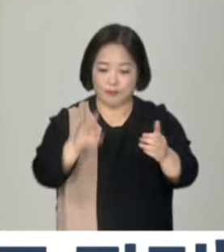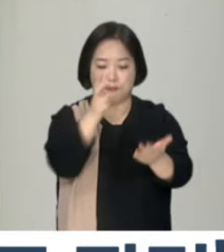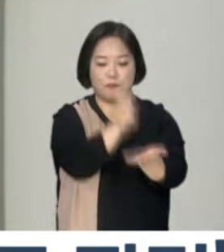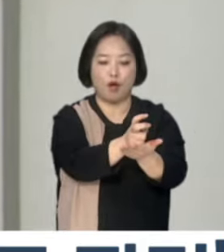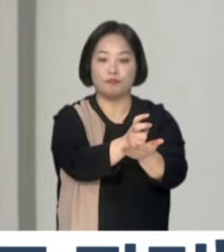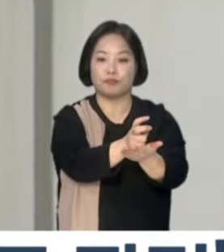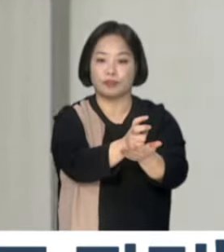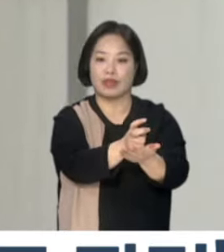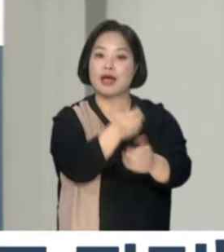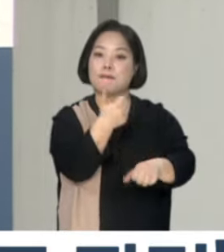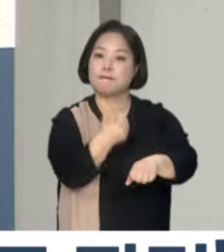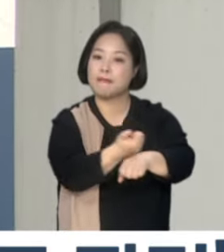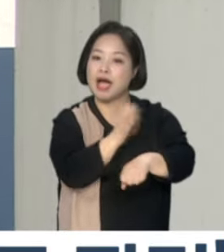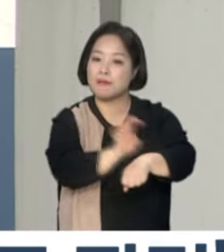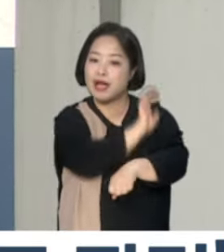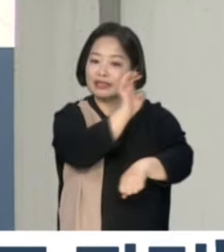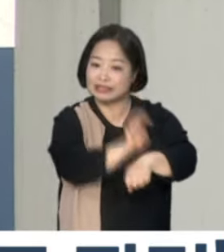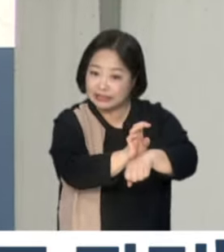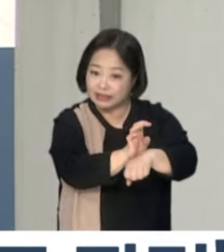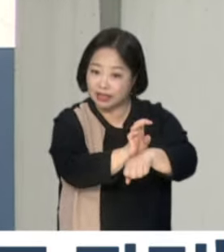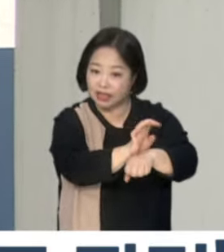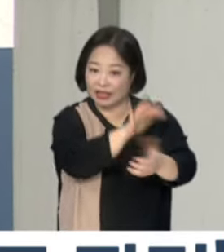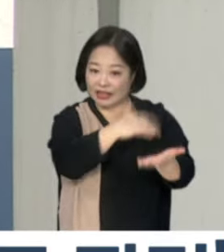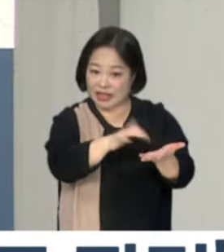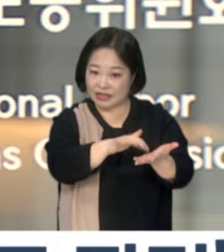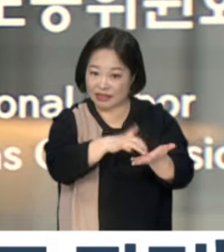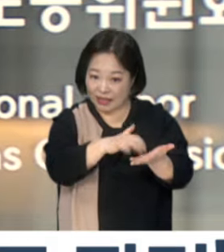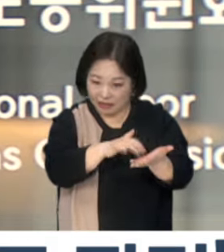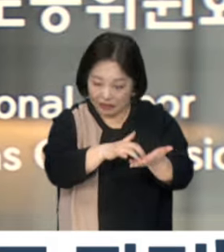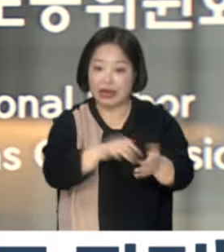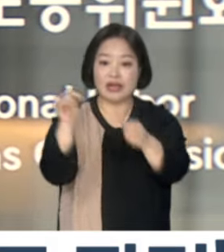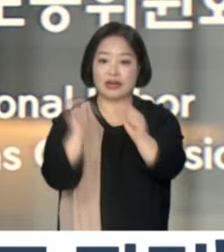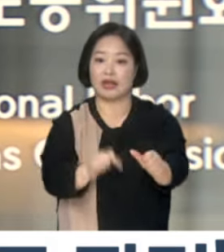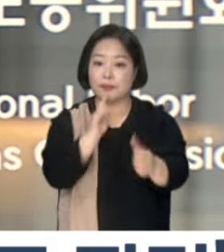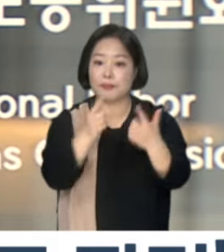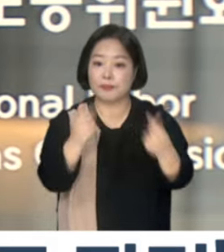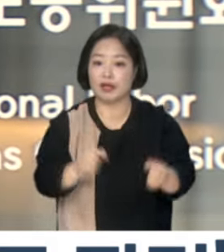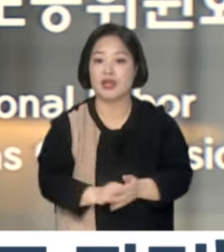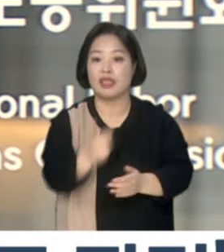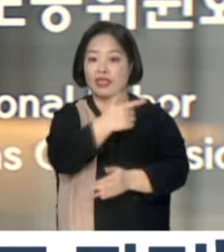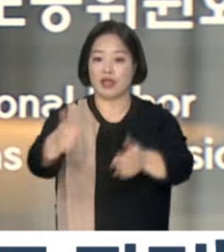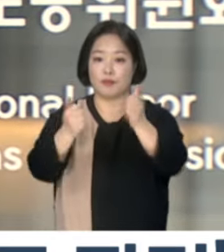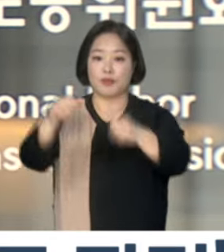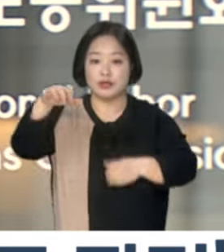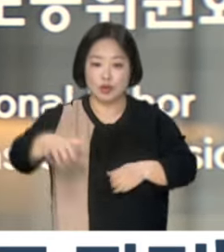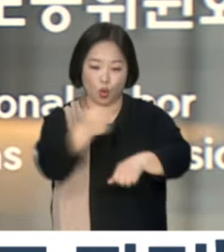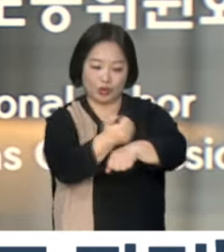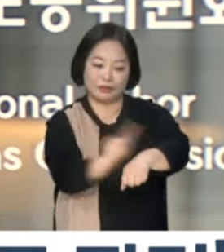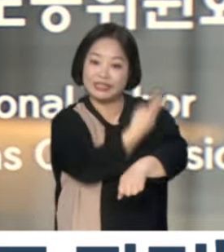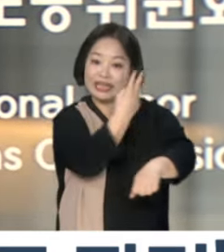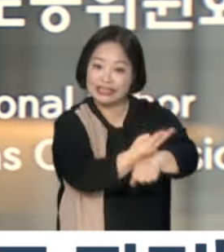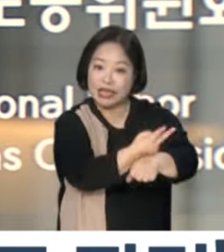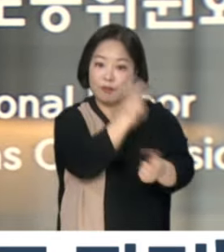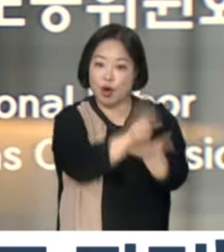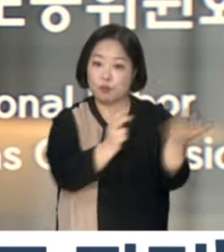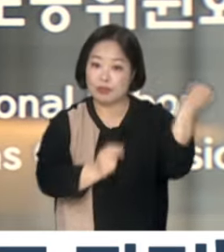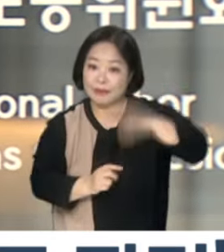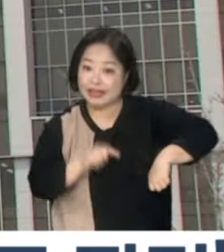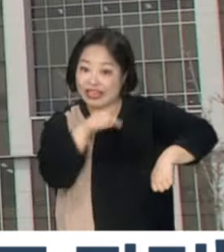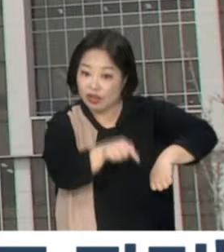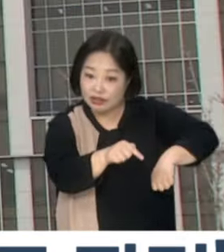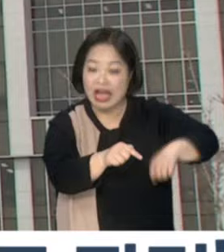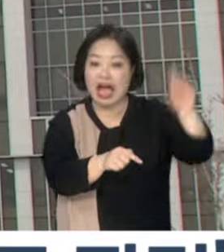근로 시간 4 시간을 초과하는 시간으로 바꿨다고 말했습니다 앞서 대법원은 주 52시간제 위반 여부는